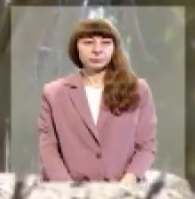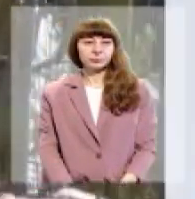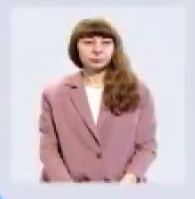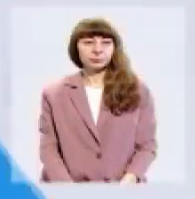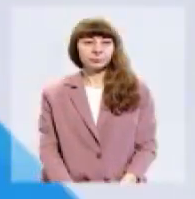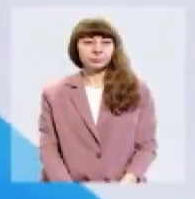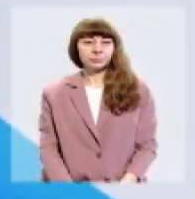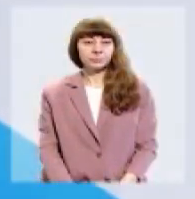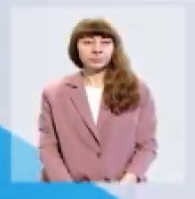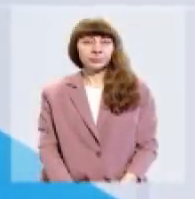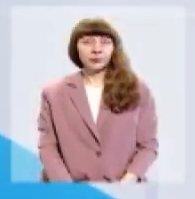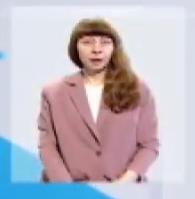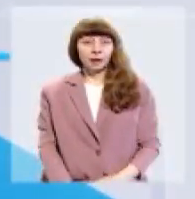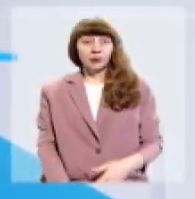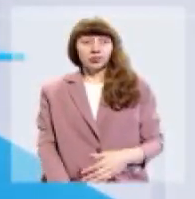тіркелді.